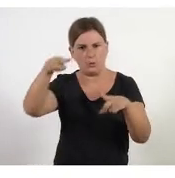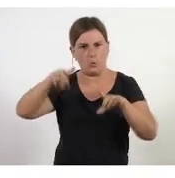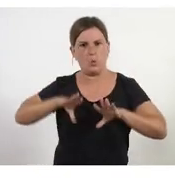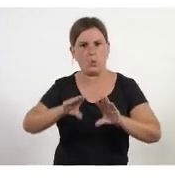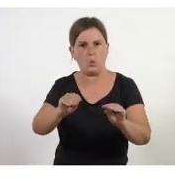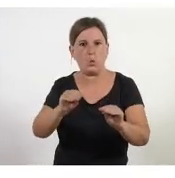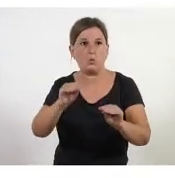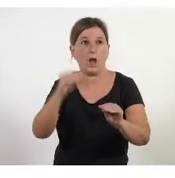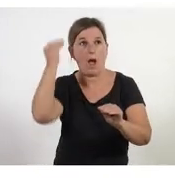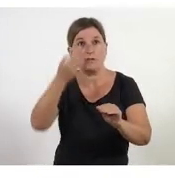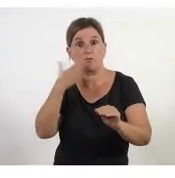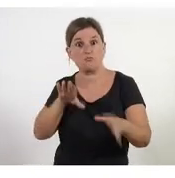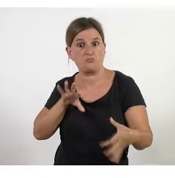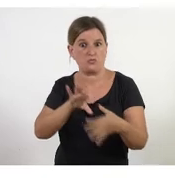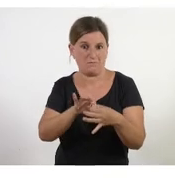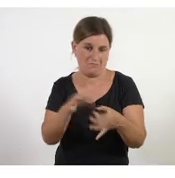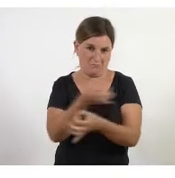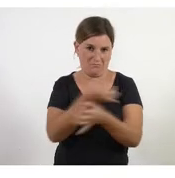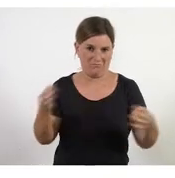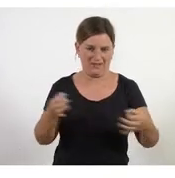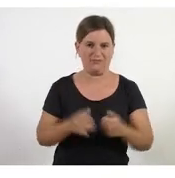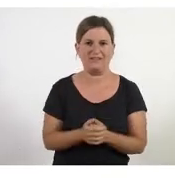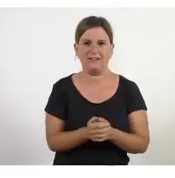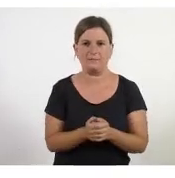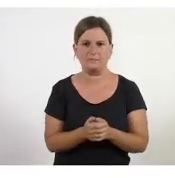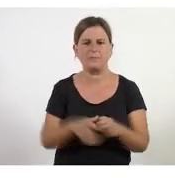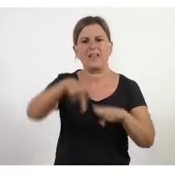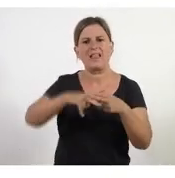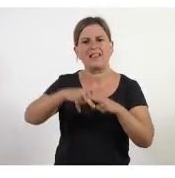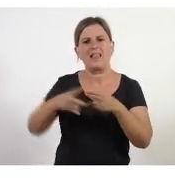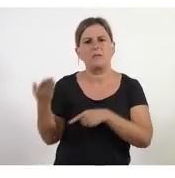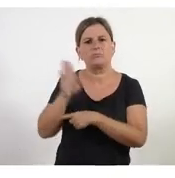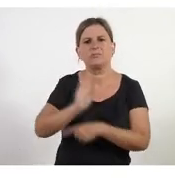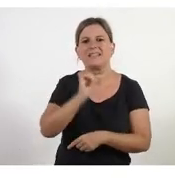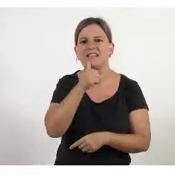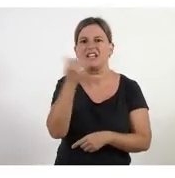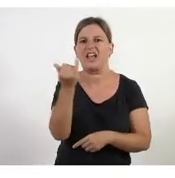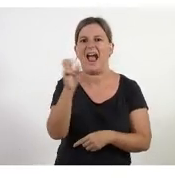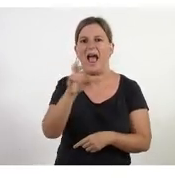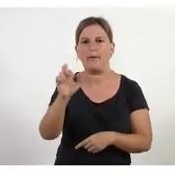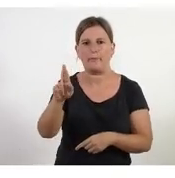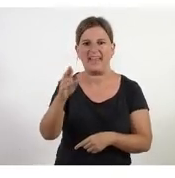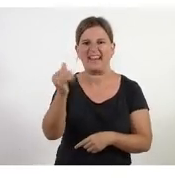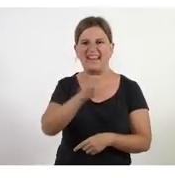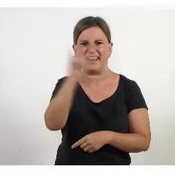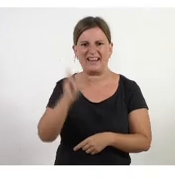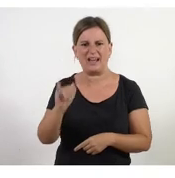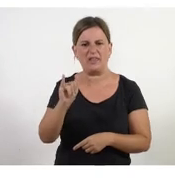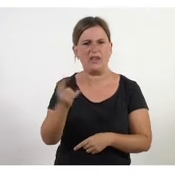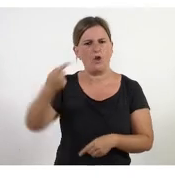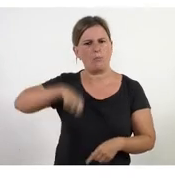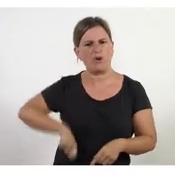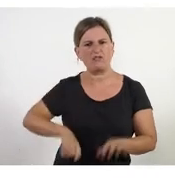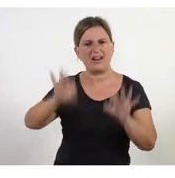les considereu, evidentment, útils. I amb qui farem aquest taller? Doncs amb el Javier Quílez. Ell és especialista en publicitat digital, però